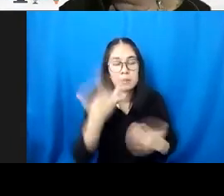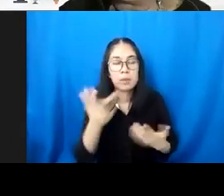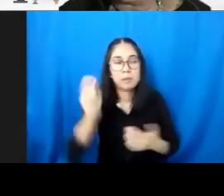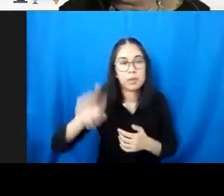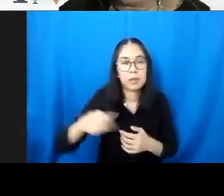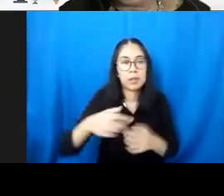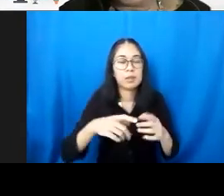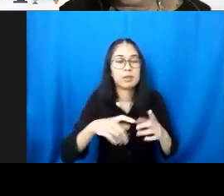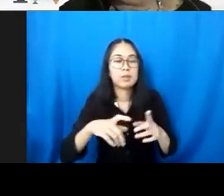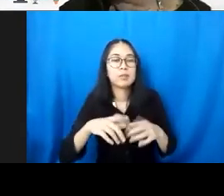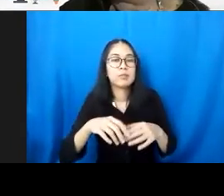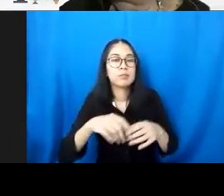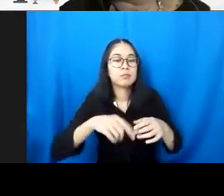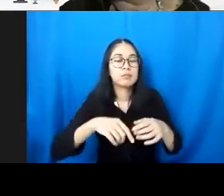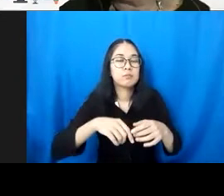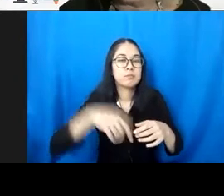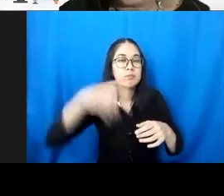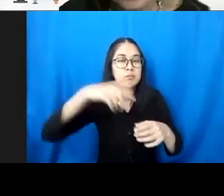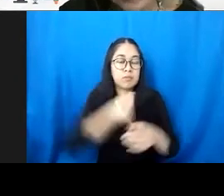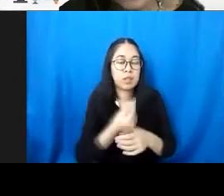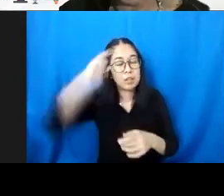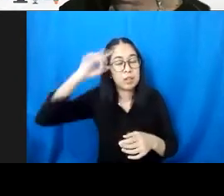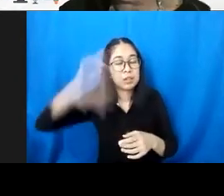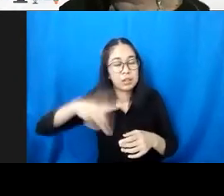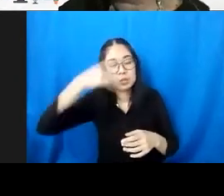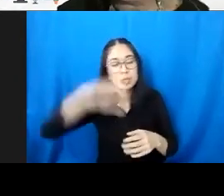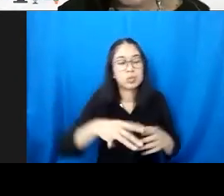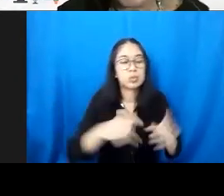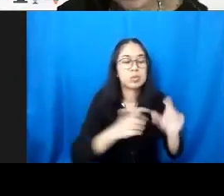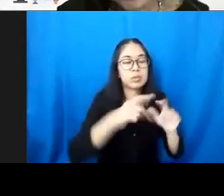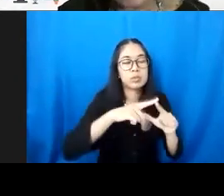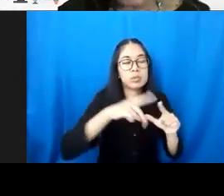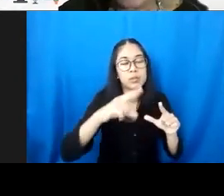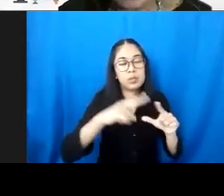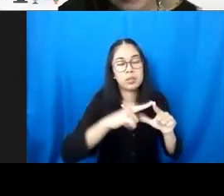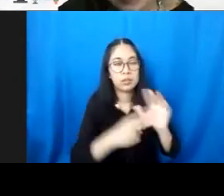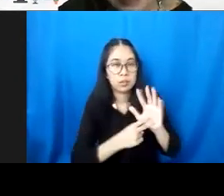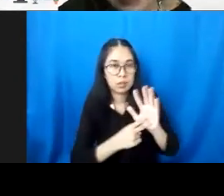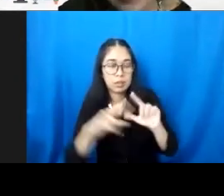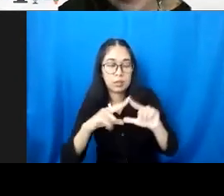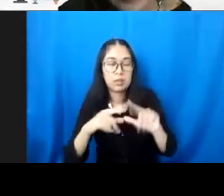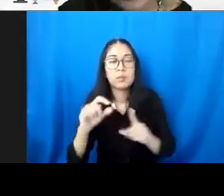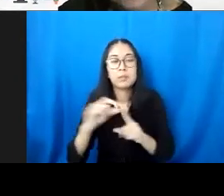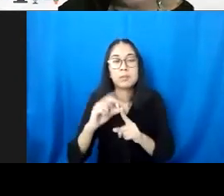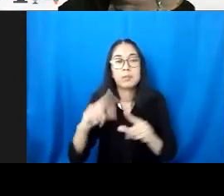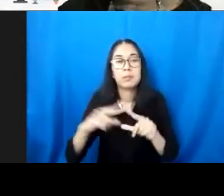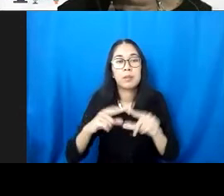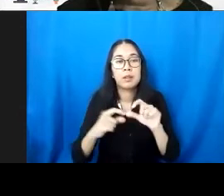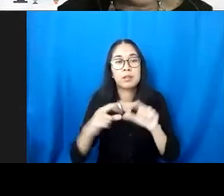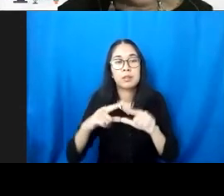pembangunan sarana dan prasarana dan untuk stunting, ini kecil sekali. Nah, kemudian